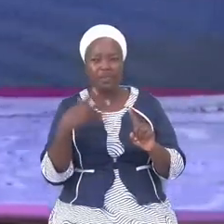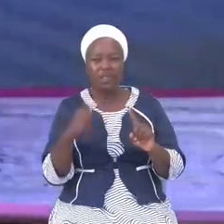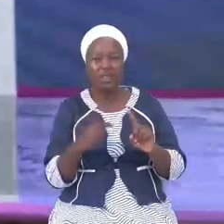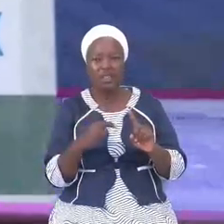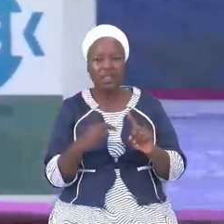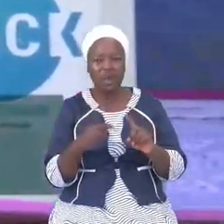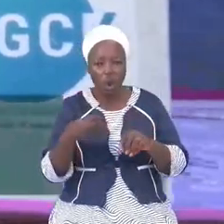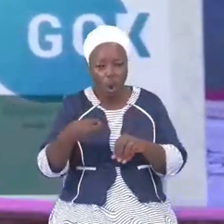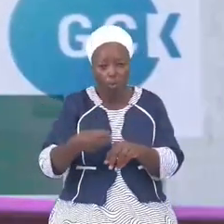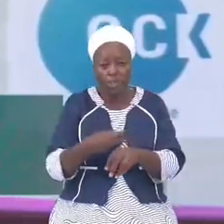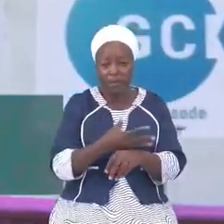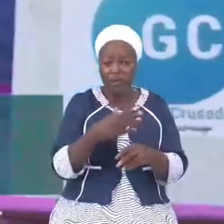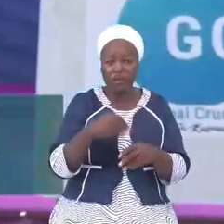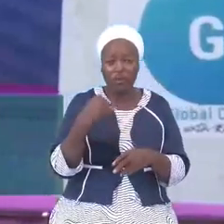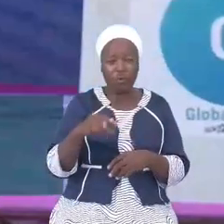trompeuses.